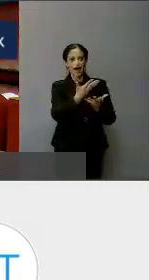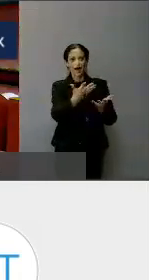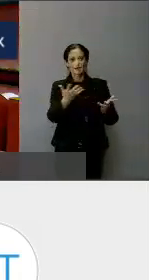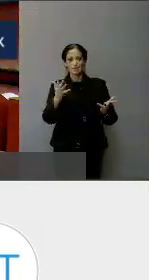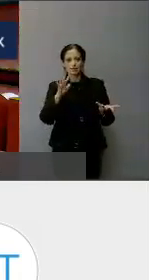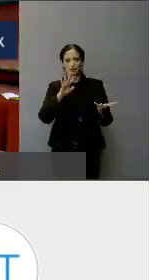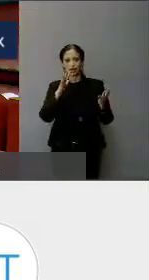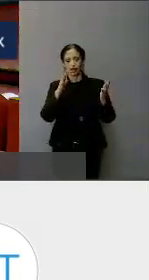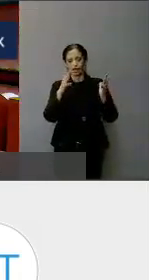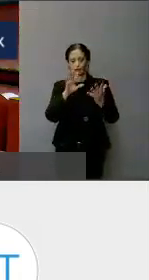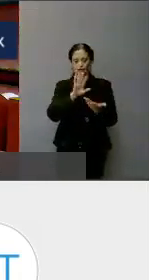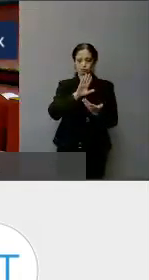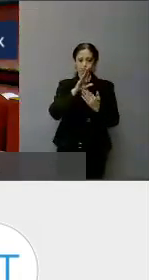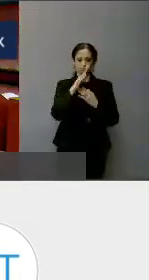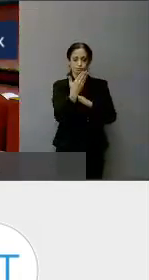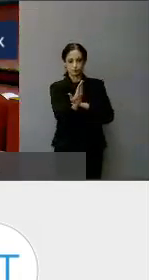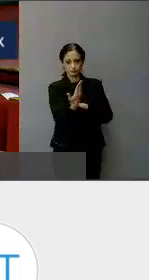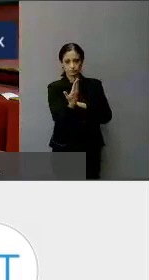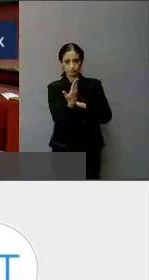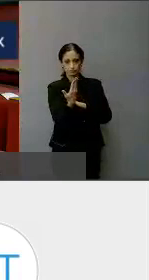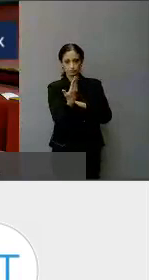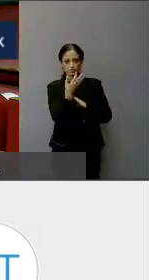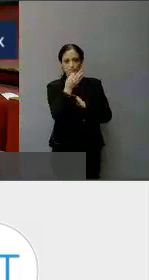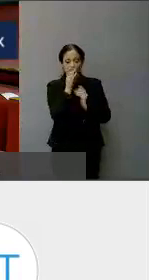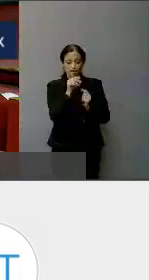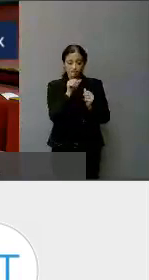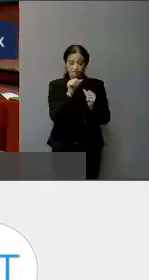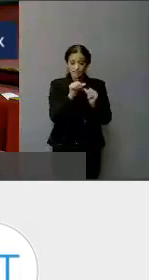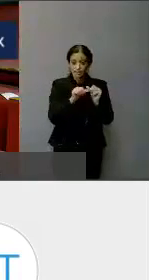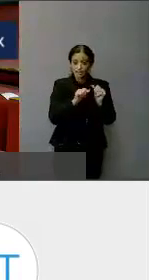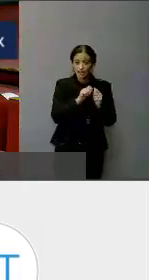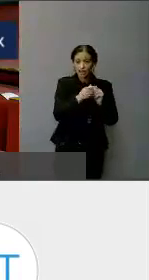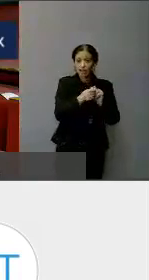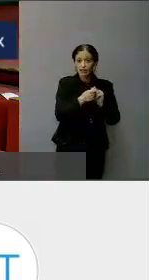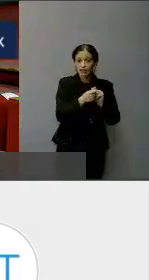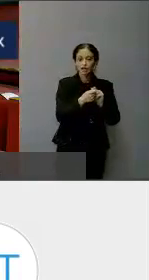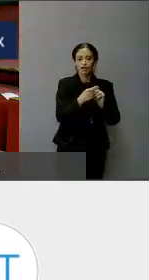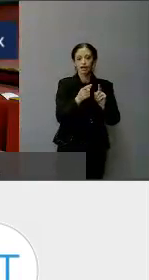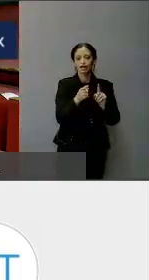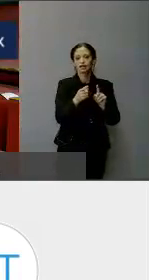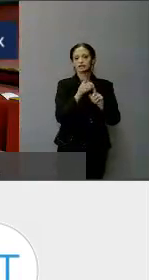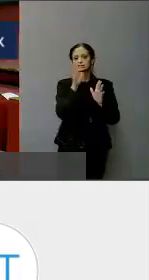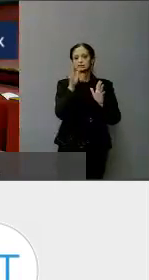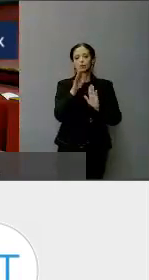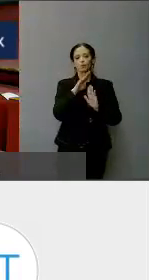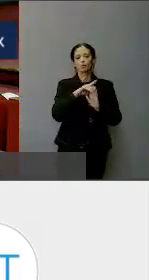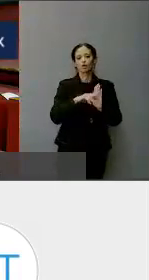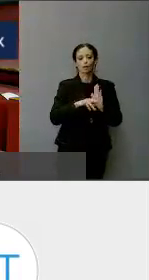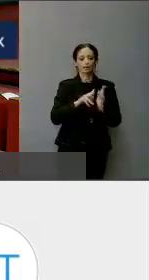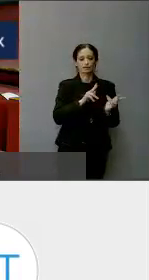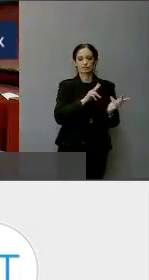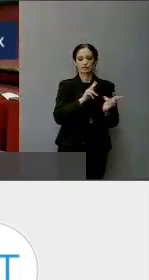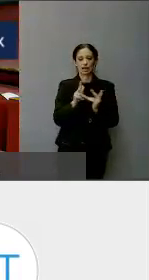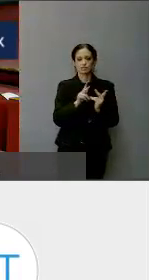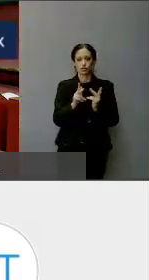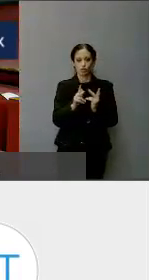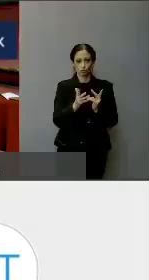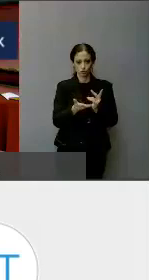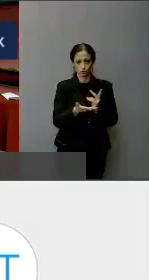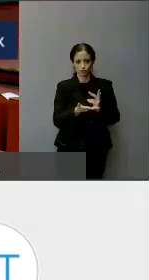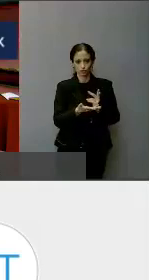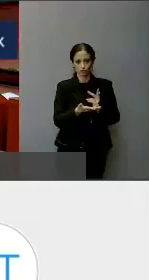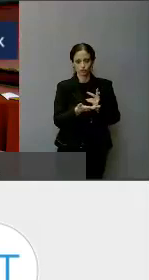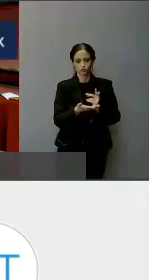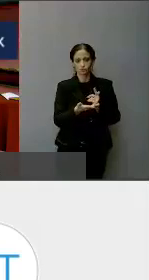vuol dire appunto fare una variante ma programmare un trasloco ma soprattutto ai